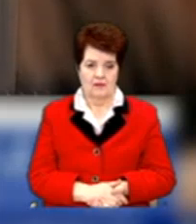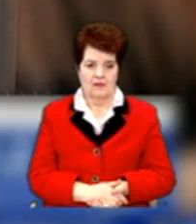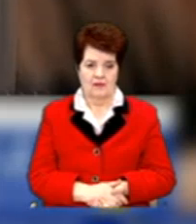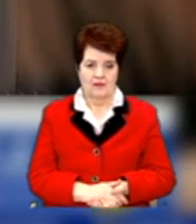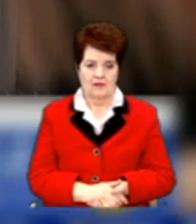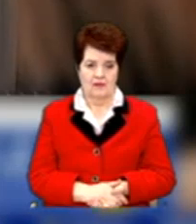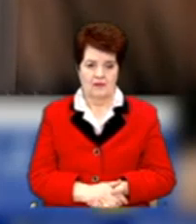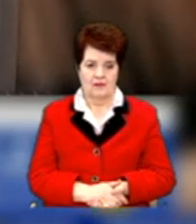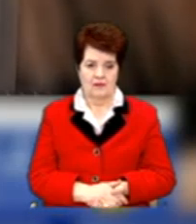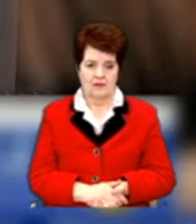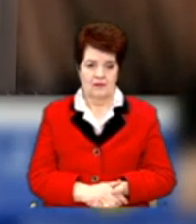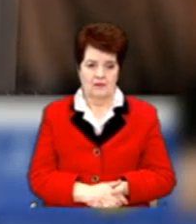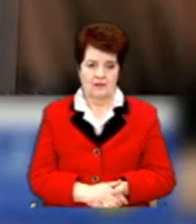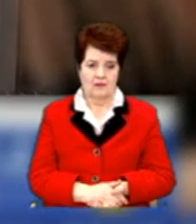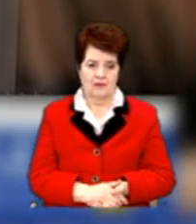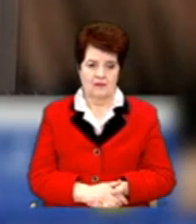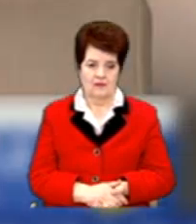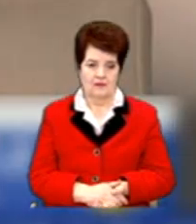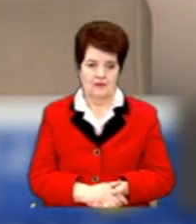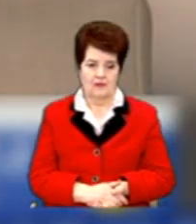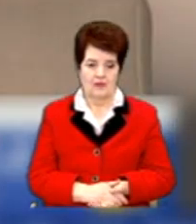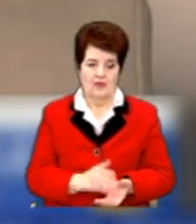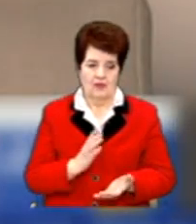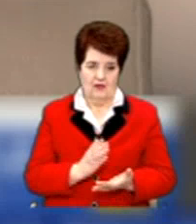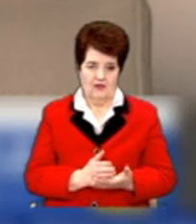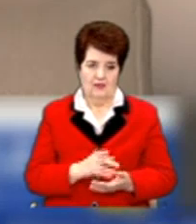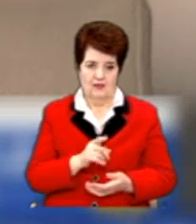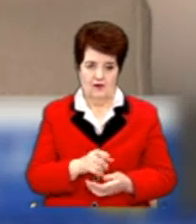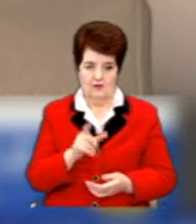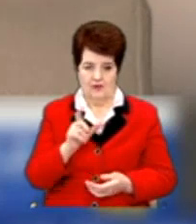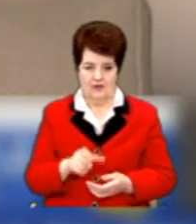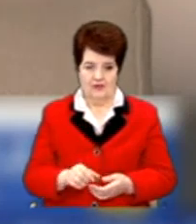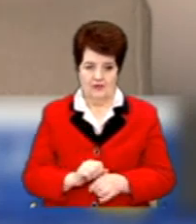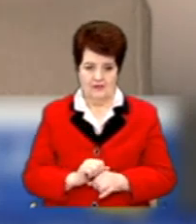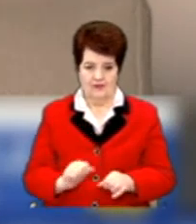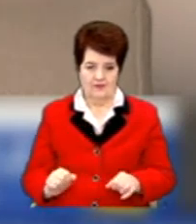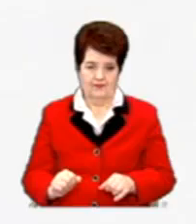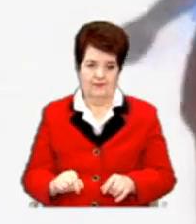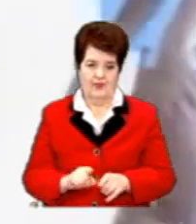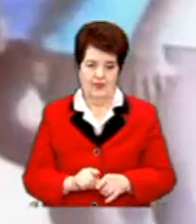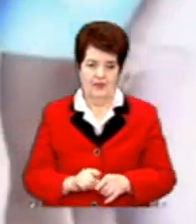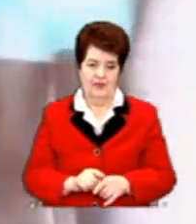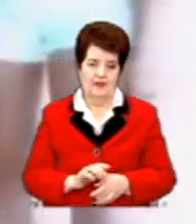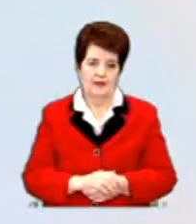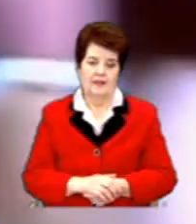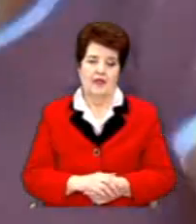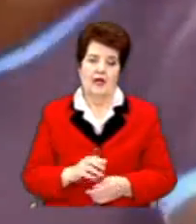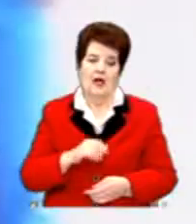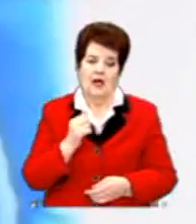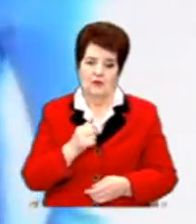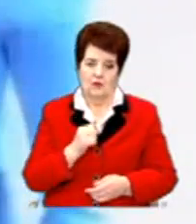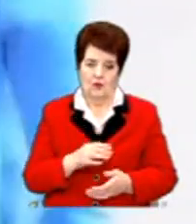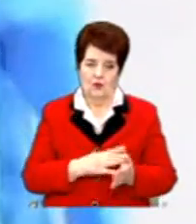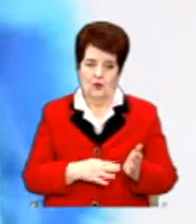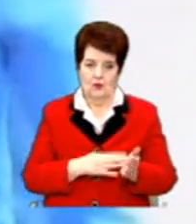ridiculously strong, courageous human being. So is my husband, but I worry about him. La începutul anilor